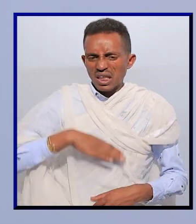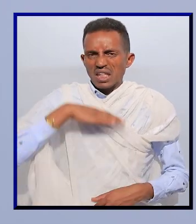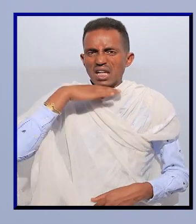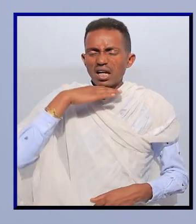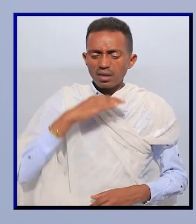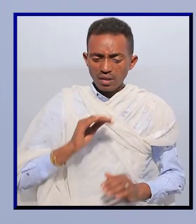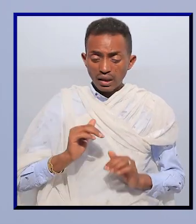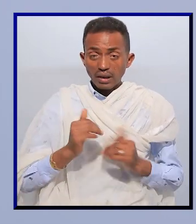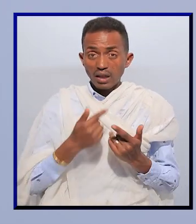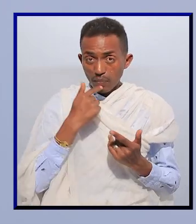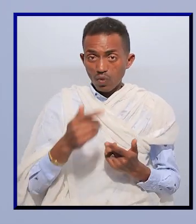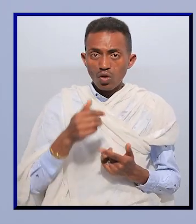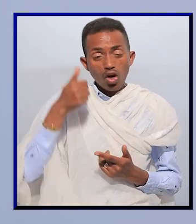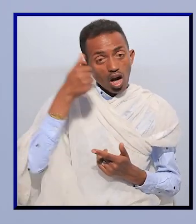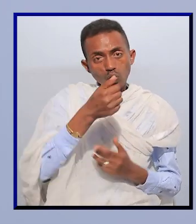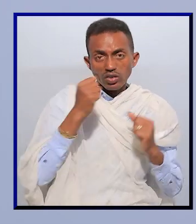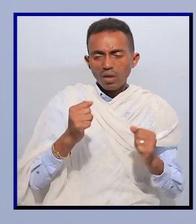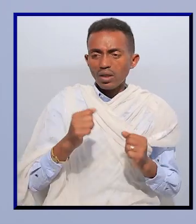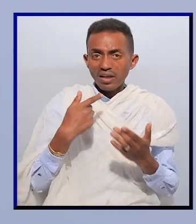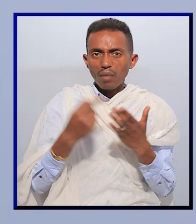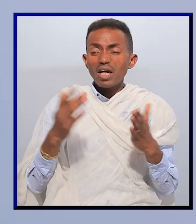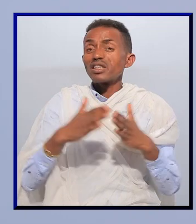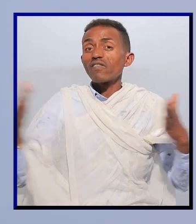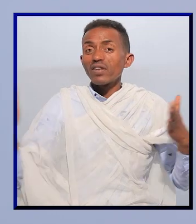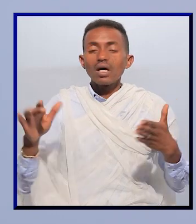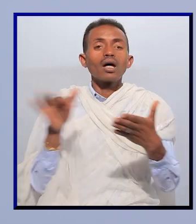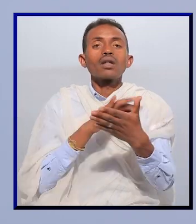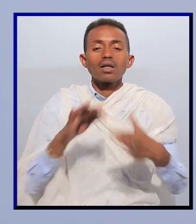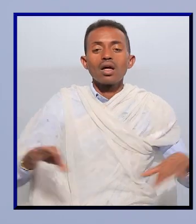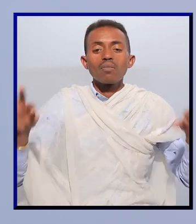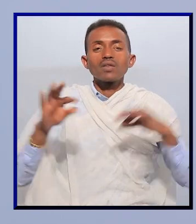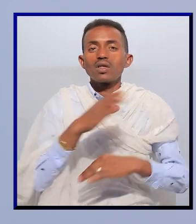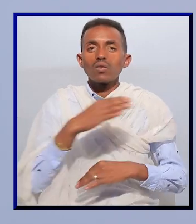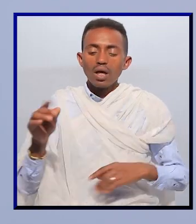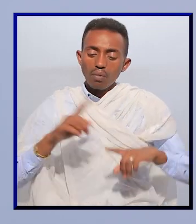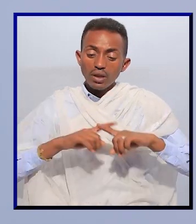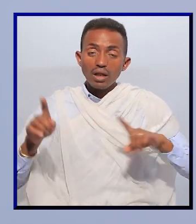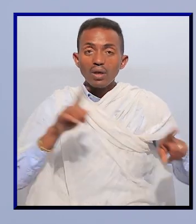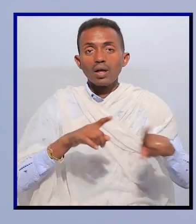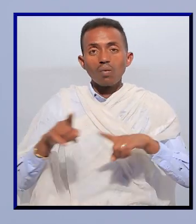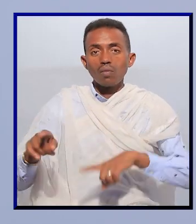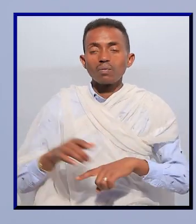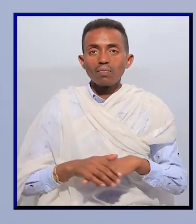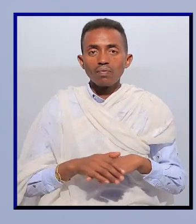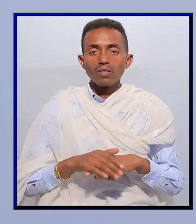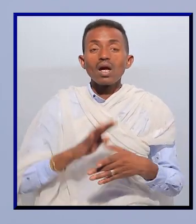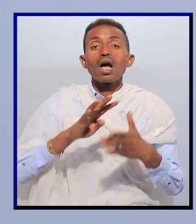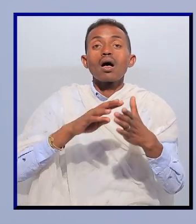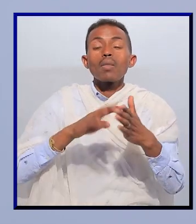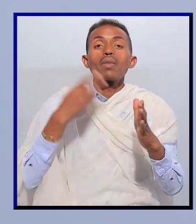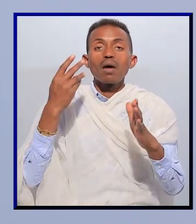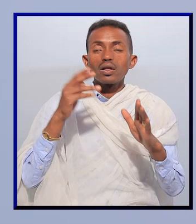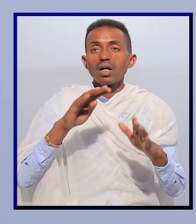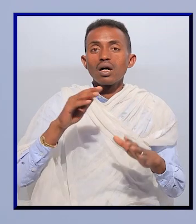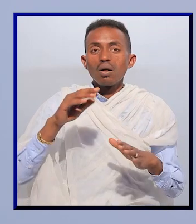ቻለል ሰፊ የሆነ ጥናት የሚያስፈልገውና በተለይም ያው በምዕራባውያን ዘንድ ይሰሩታል ጥናቱንም ምኑንም።